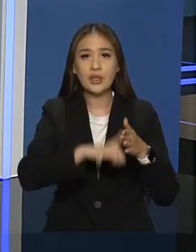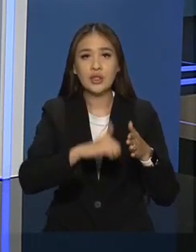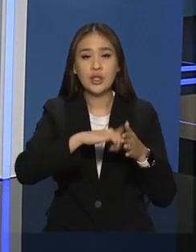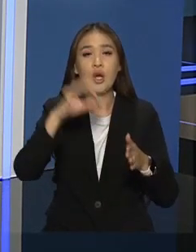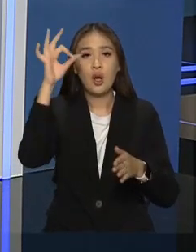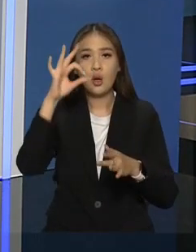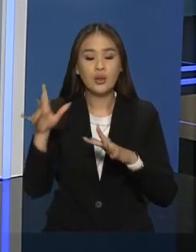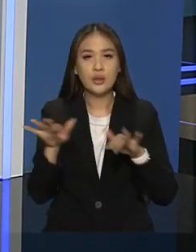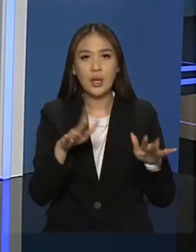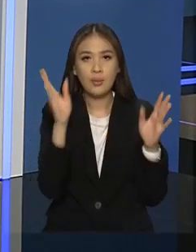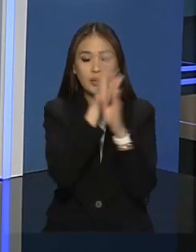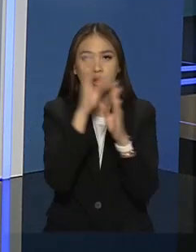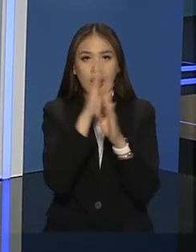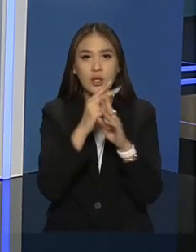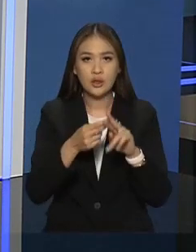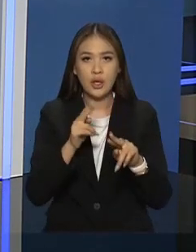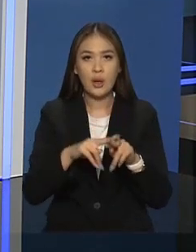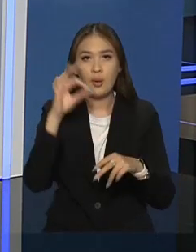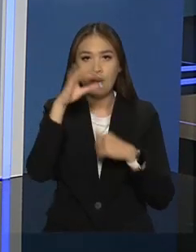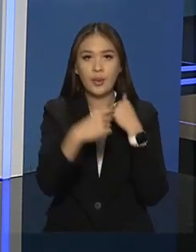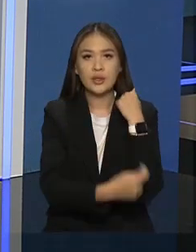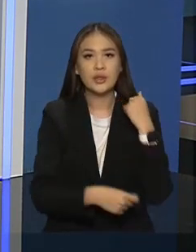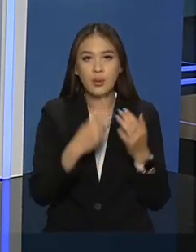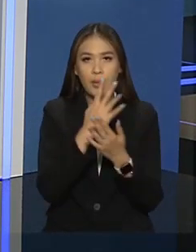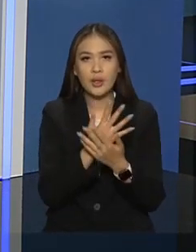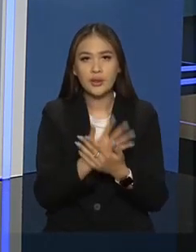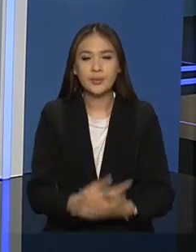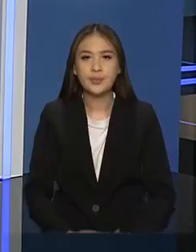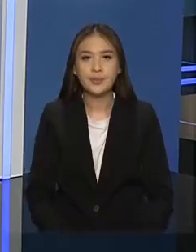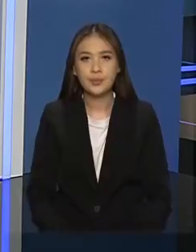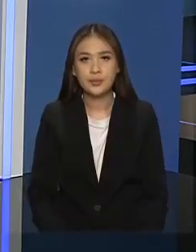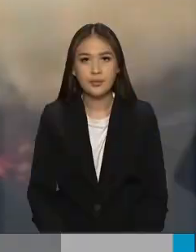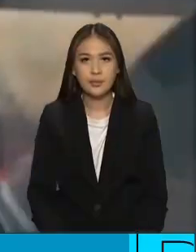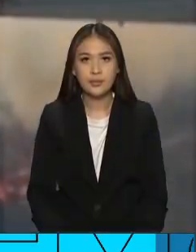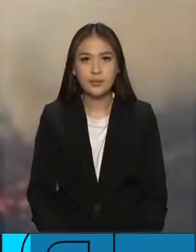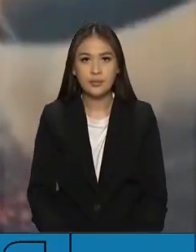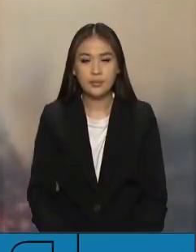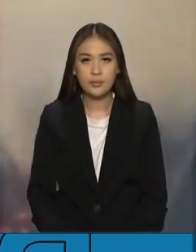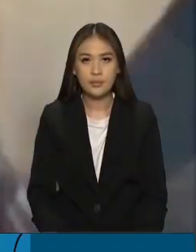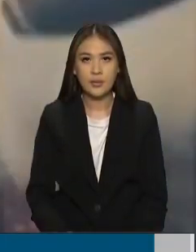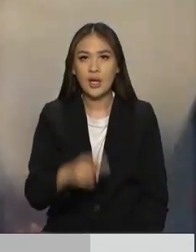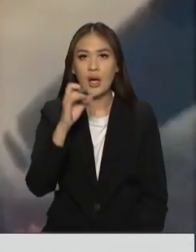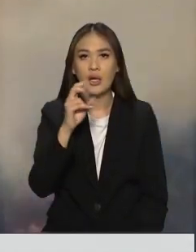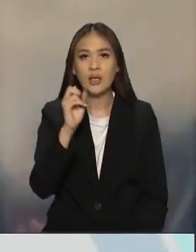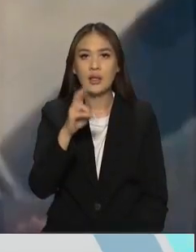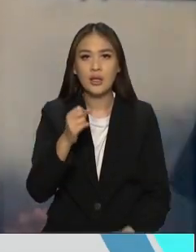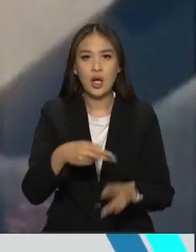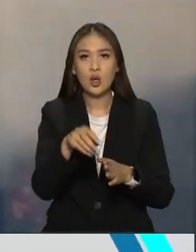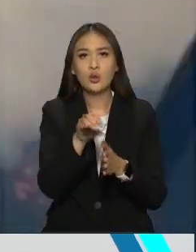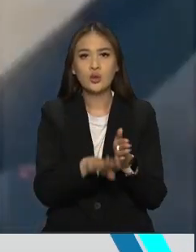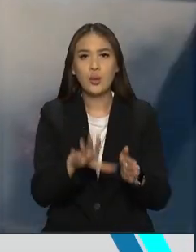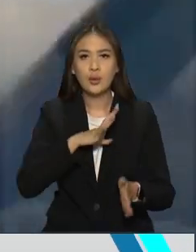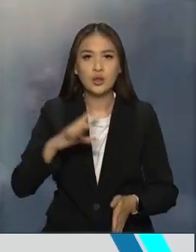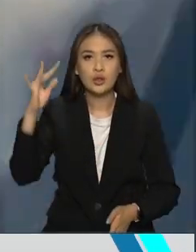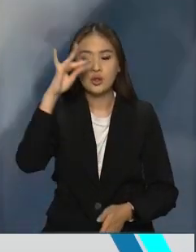и следствие природного катаклизма в материале Айше усинбековой Канада столкнулась худшим за всю